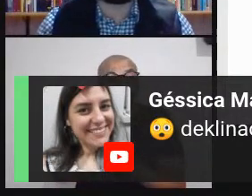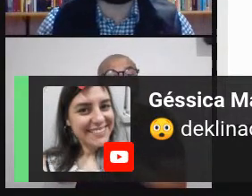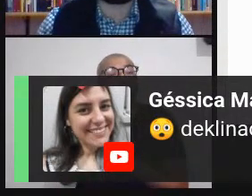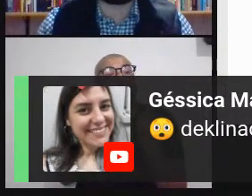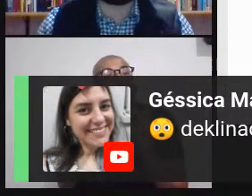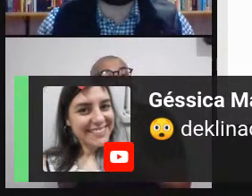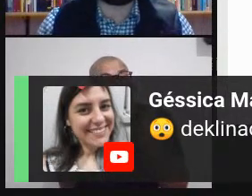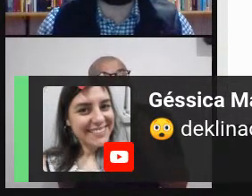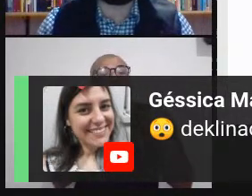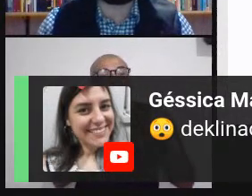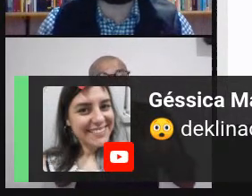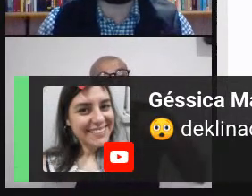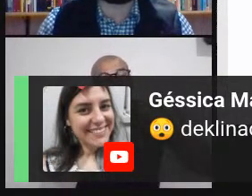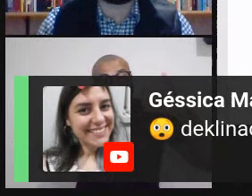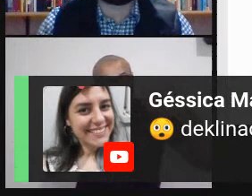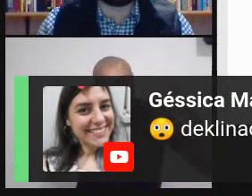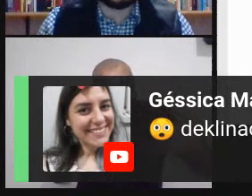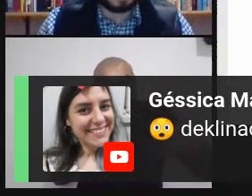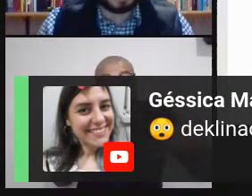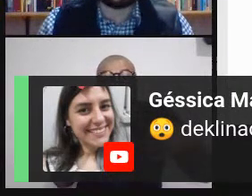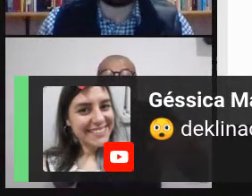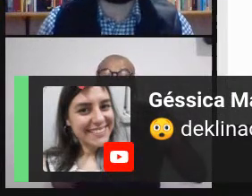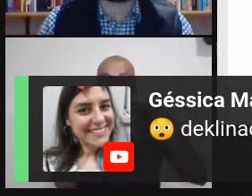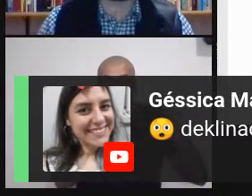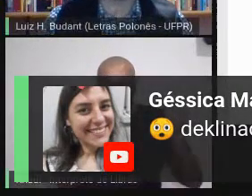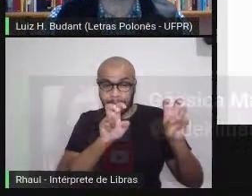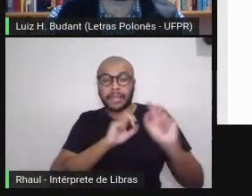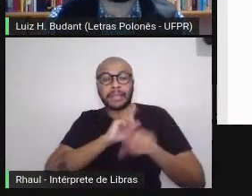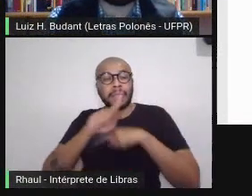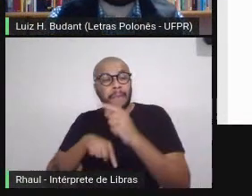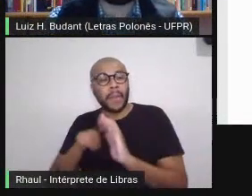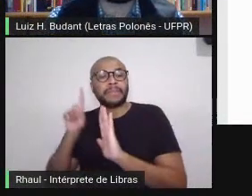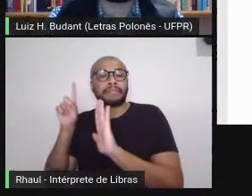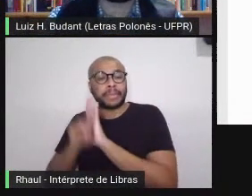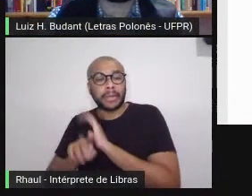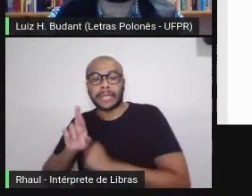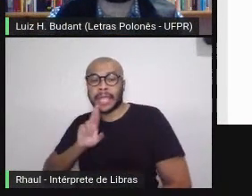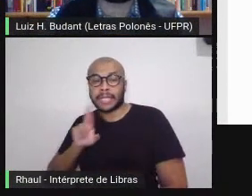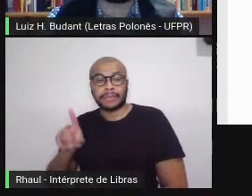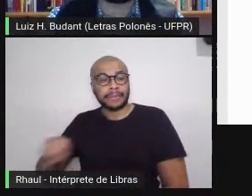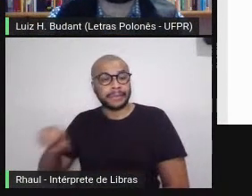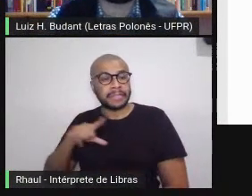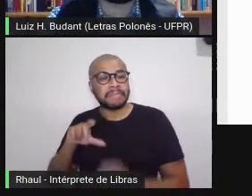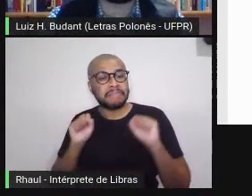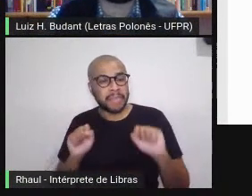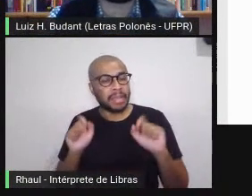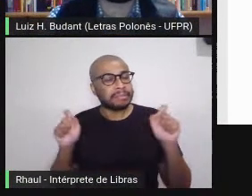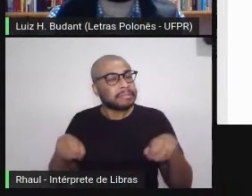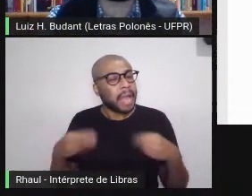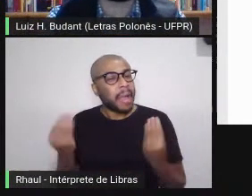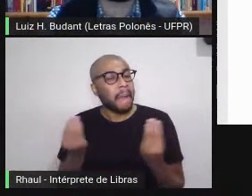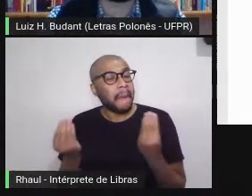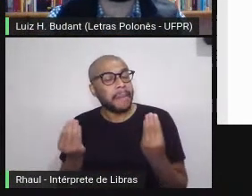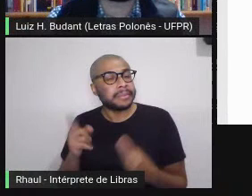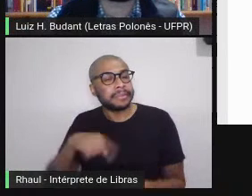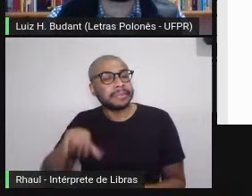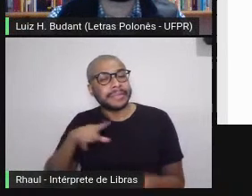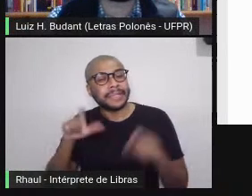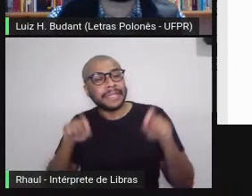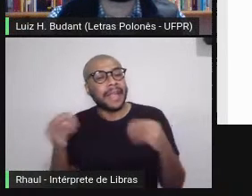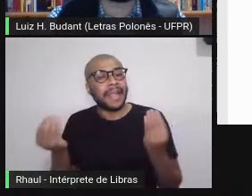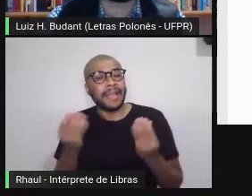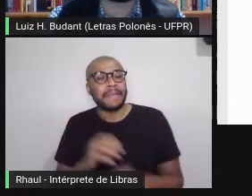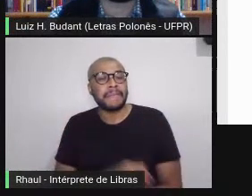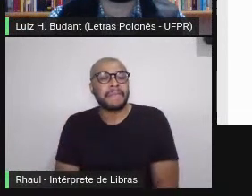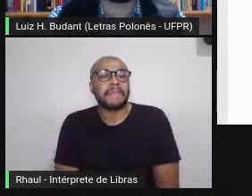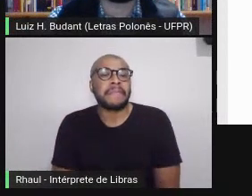falar um pouquinho sobre a declinação e depois passar para as perguntas. Jak pani widzi, jest podzielone są zdania, więc myślę, że trochę o tej